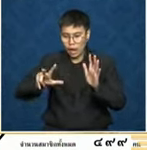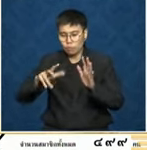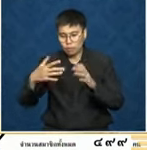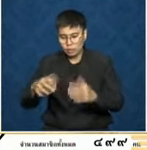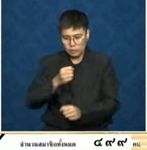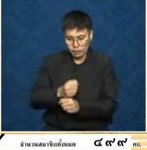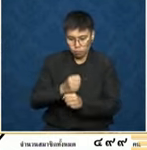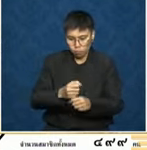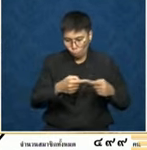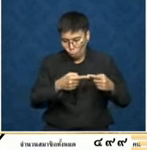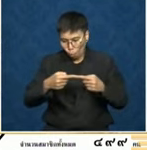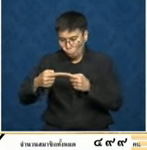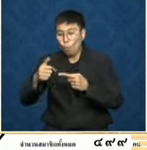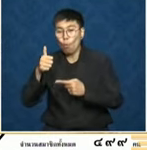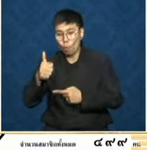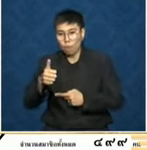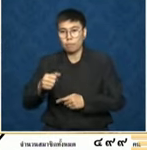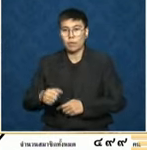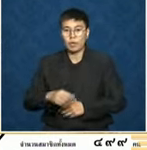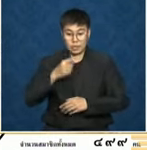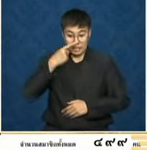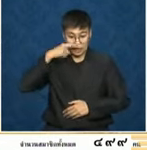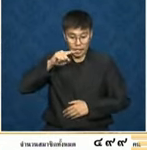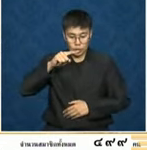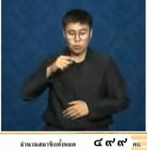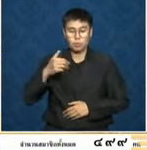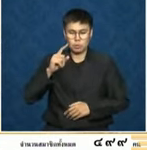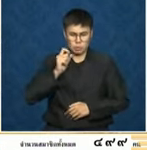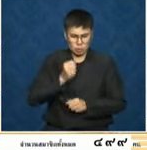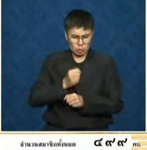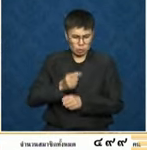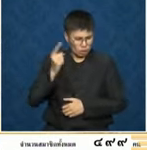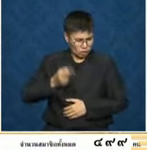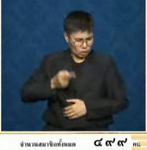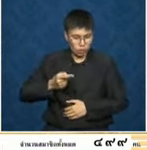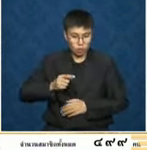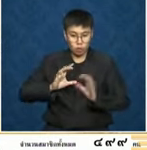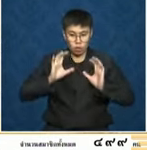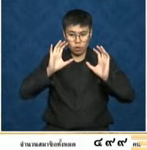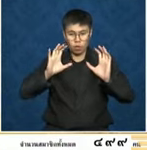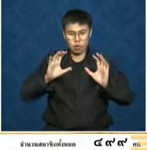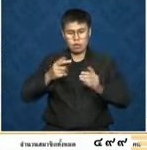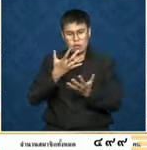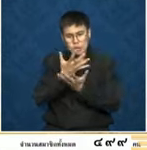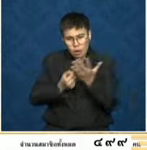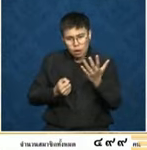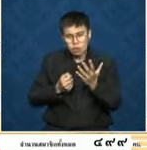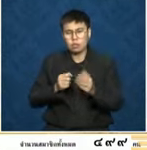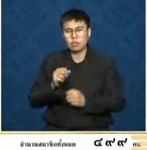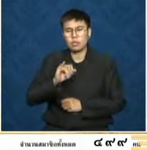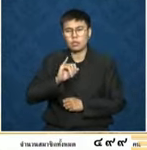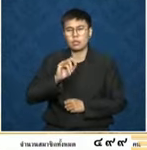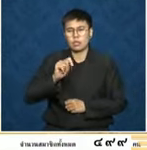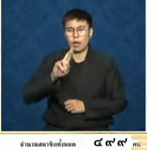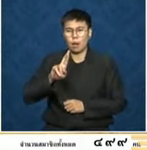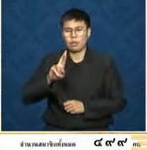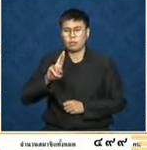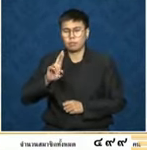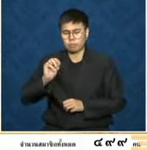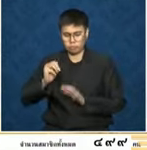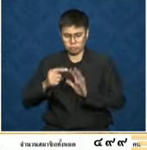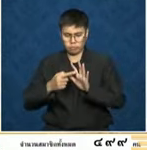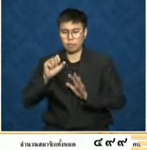ได้ในขณะที่บ้านเราเนี่ยนะครับตามสภาพความเป็นจริงกลัวหน่วยงานของรัฐจะได้บริหารก็หรือประมาณไตรมาสเดียวหรือไตรมาสเศษเพราะฉะนั้นผมก็เล